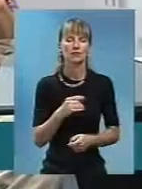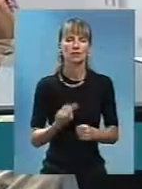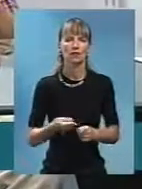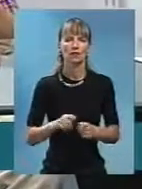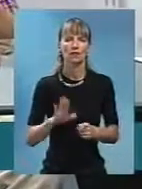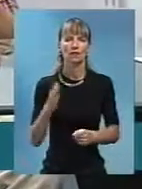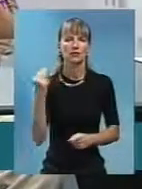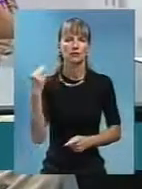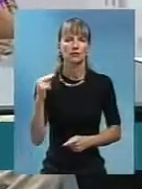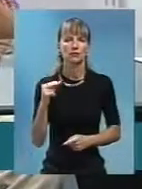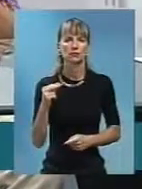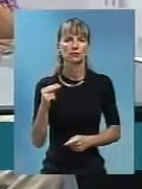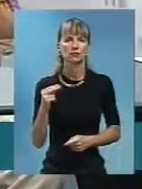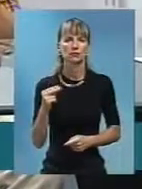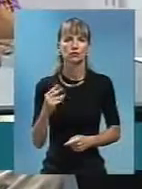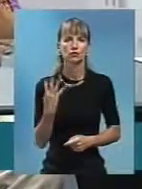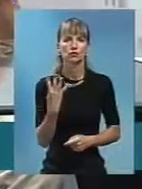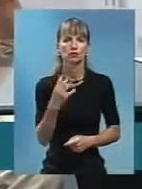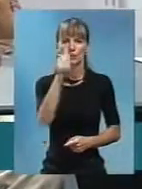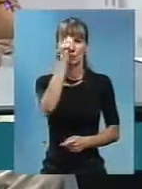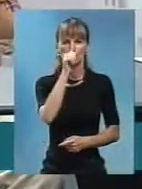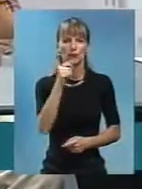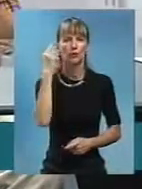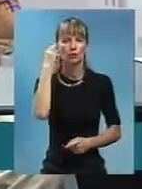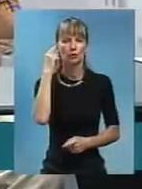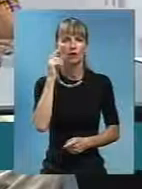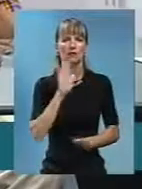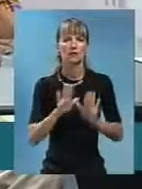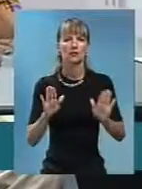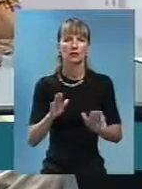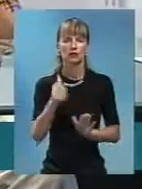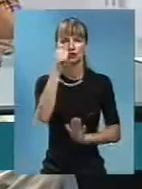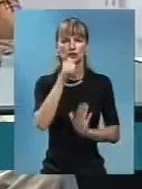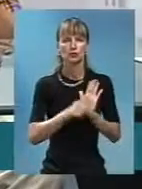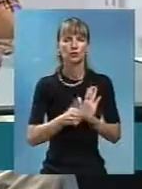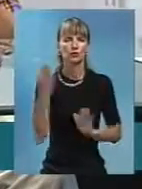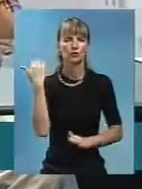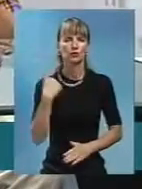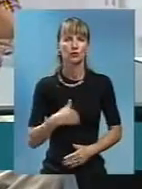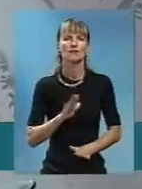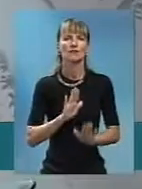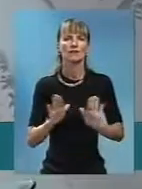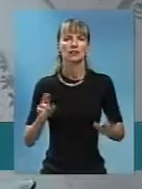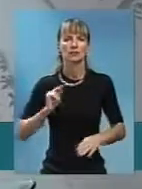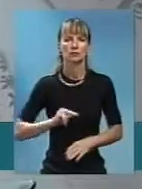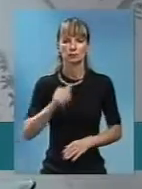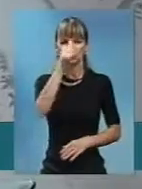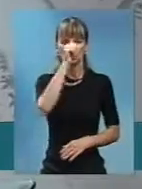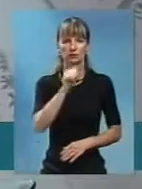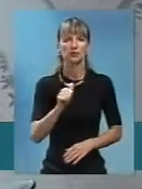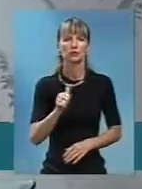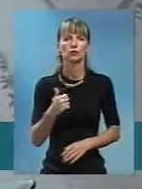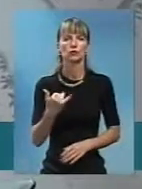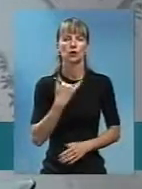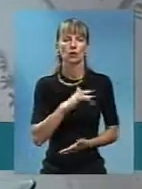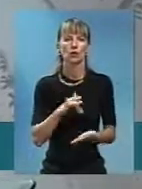в Запоріжжя, ну, добрих 4 місяці, хоча задумали виставку півроку тому. Виставка працюватиме місяць в нашому